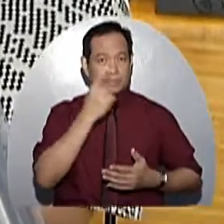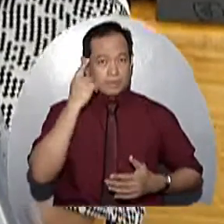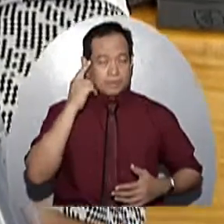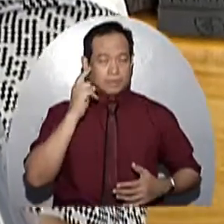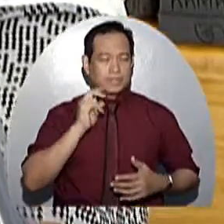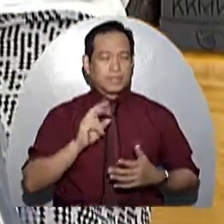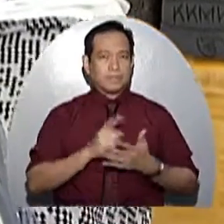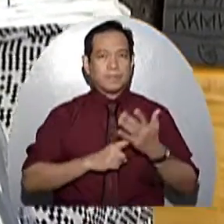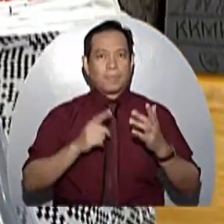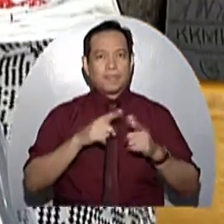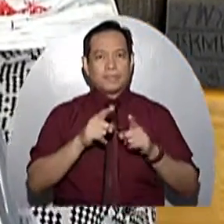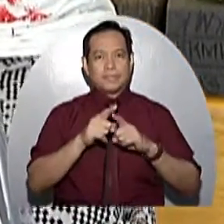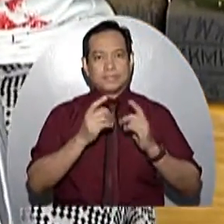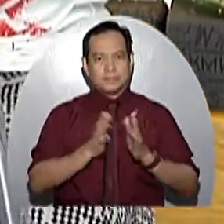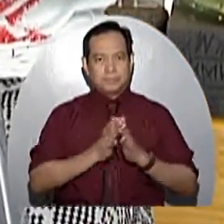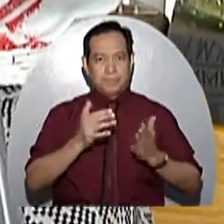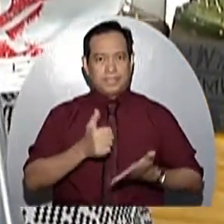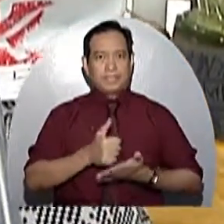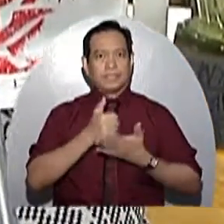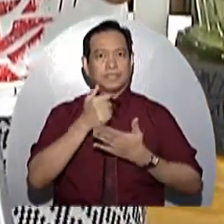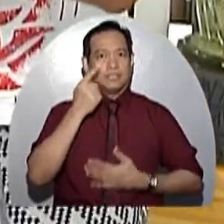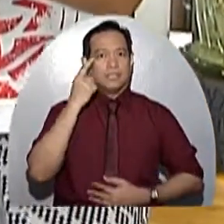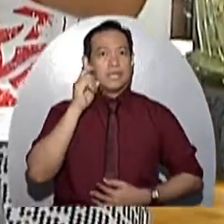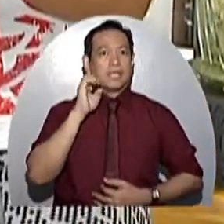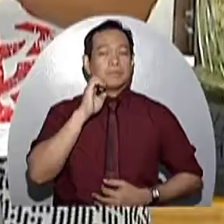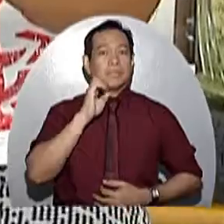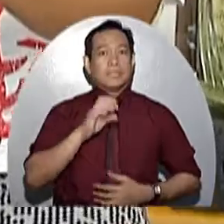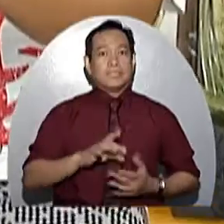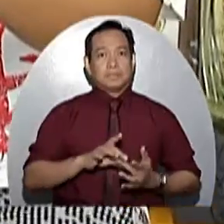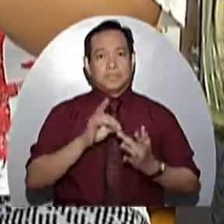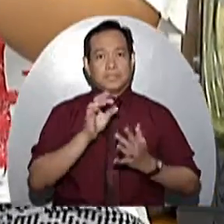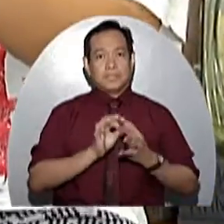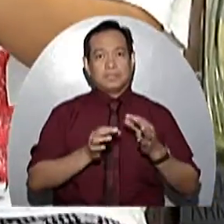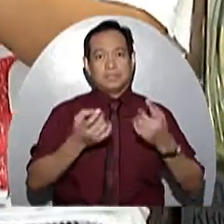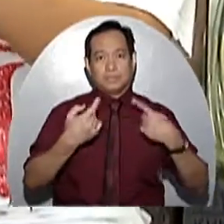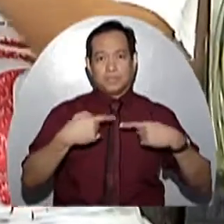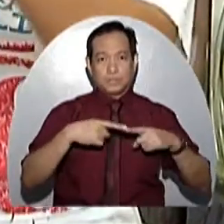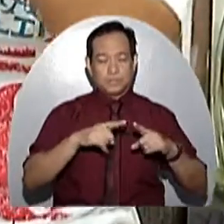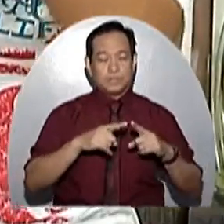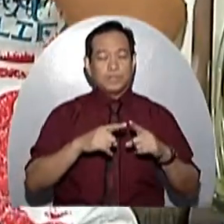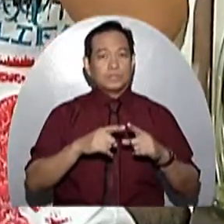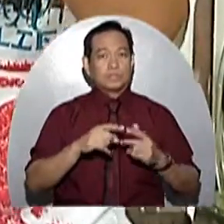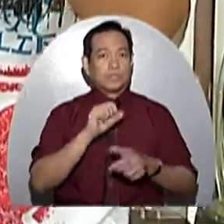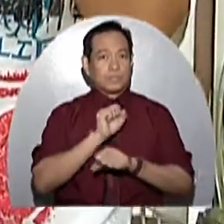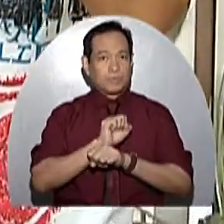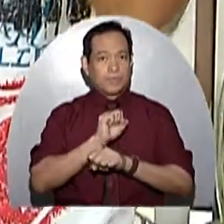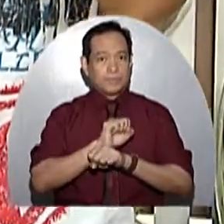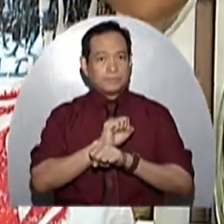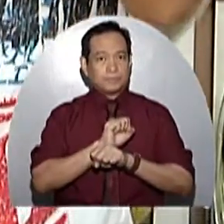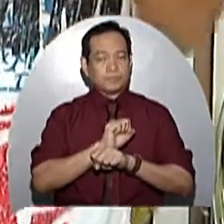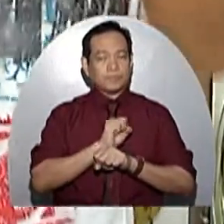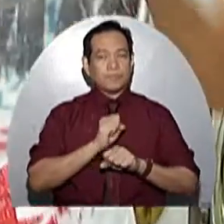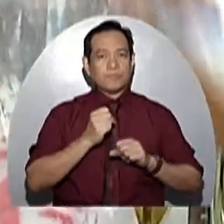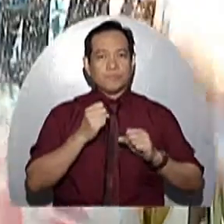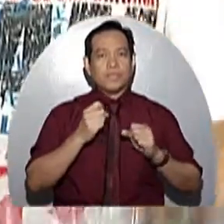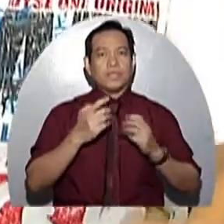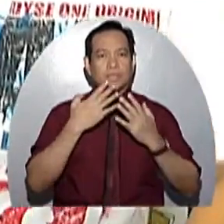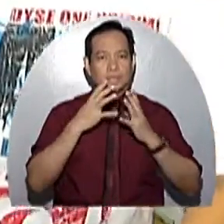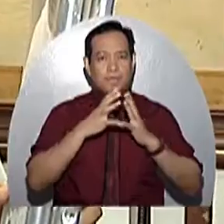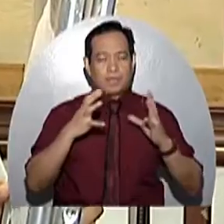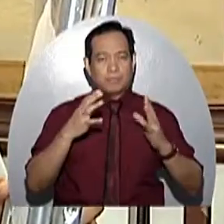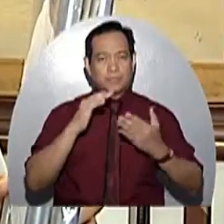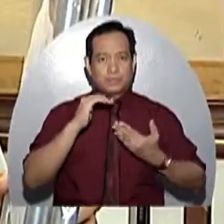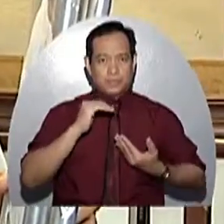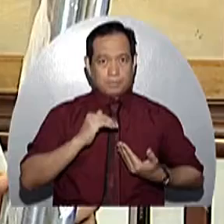kanya. Malaking tulong din ito para sa kanya, lalo na kapag siya papasok sa kanyang trabaho. Maraming salamat po